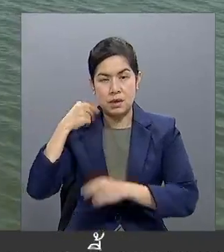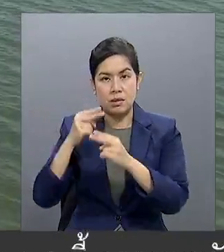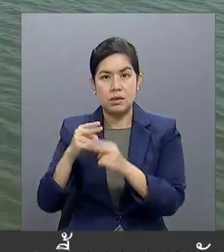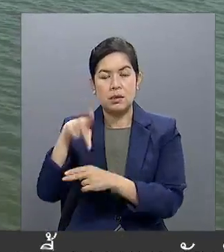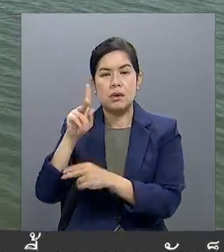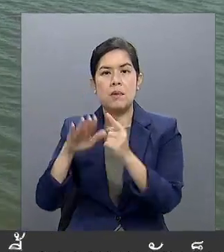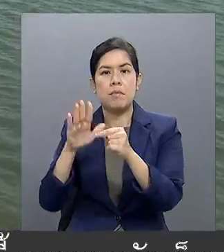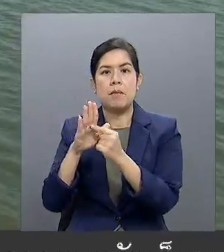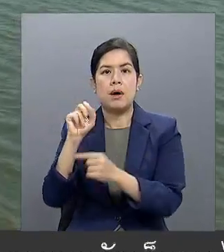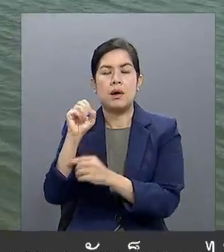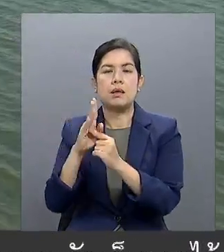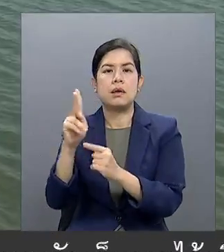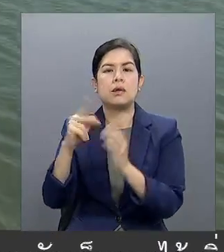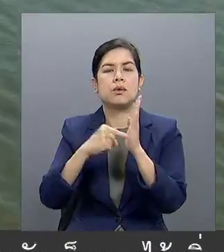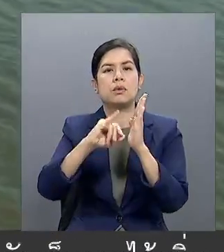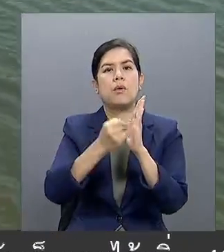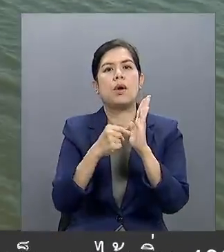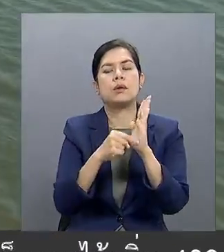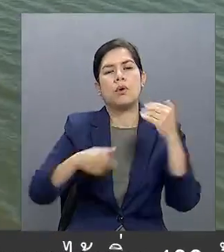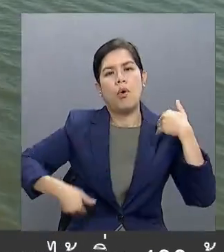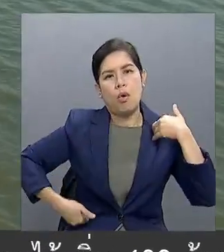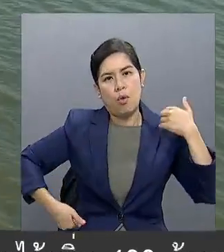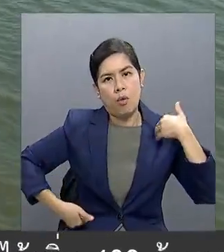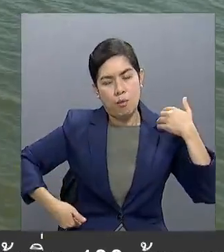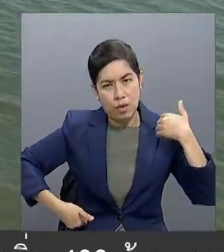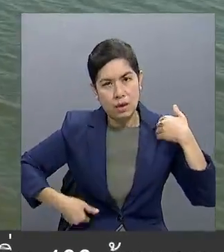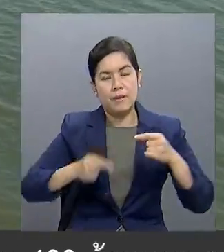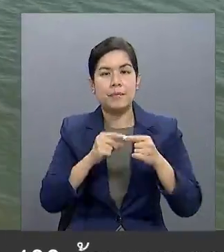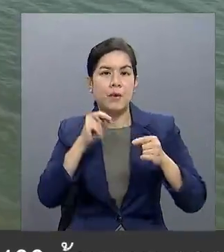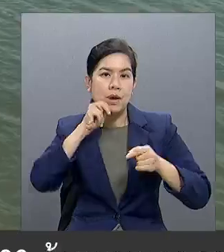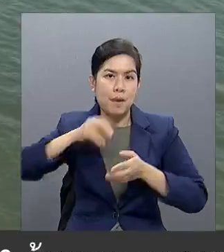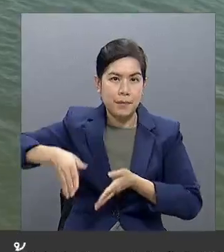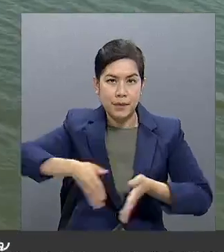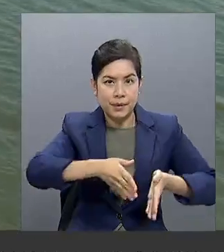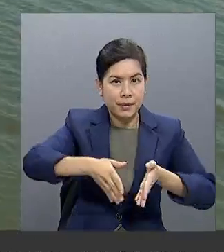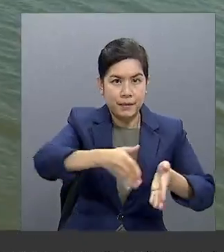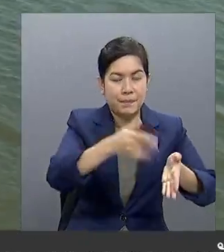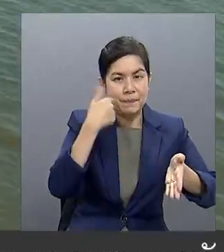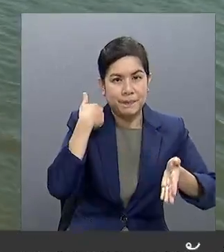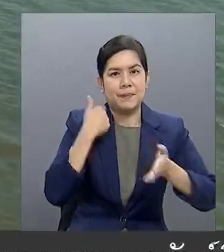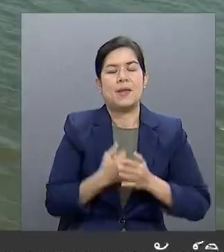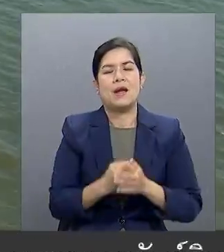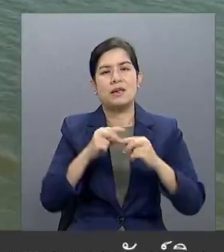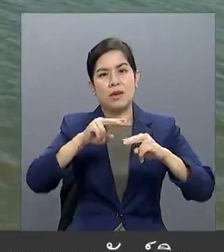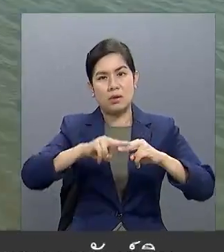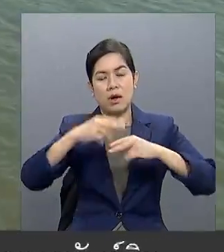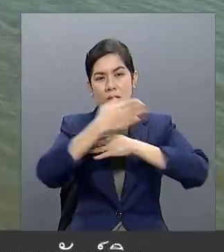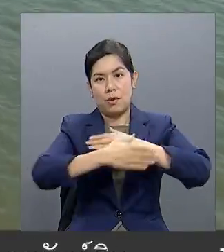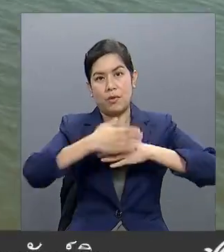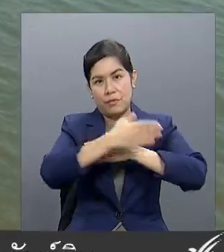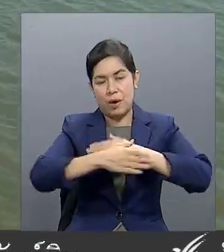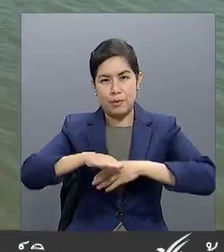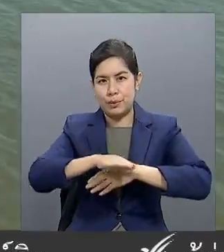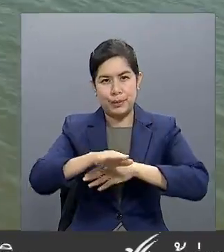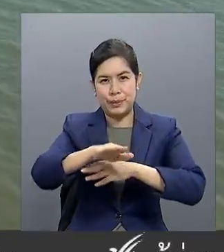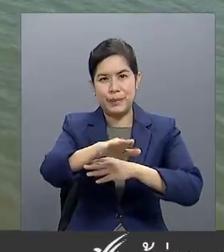ค่ะซึ่งเป็นทางรถไฟที่อยู่เหนืออ่างเก็บน้ำรถไฟเนี่ยก็จะวิ่งมาจนถึงกลางเขื่อนแล้วก็หยุดให้นักท่องเที่ยวได้ถ่ายรูป